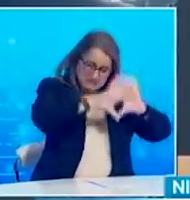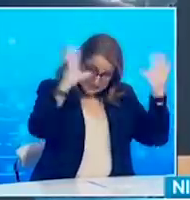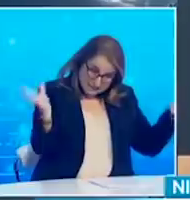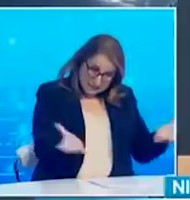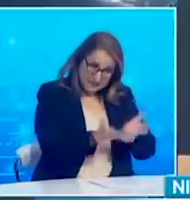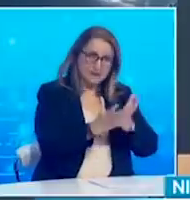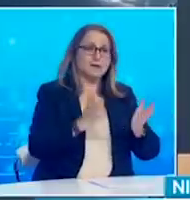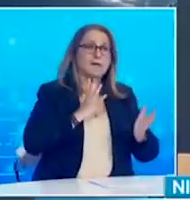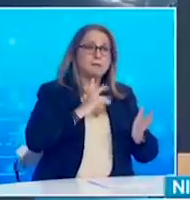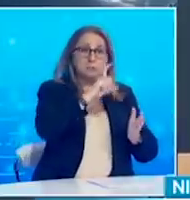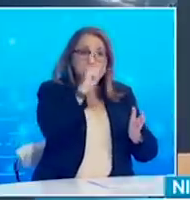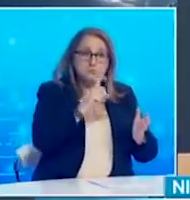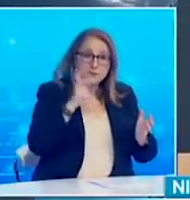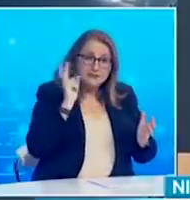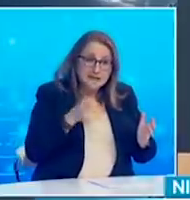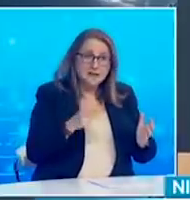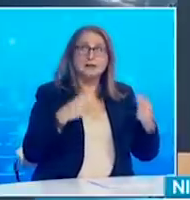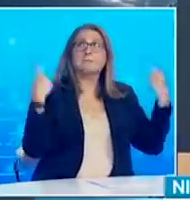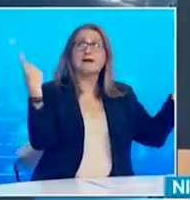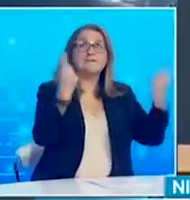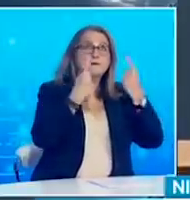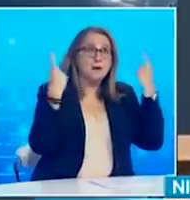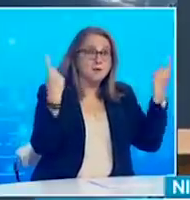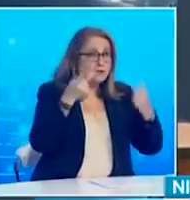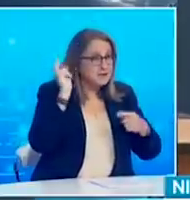ανθρώπινη περιουσία και στο φυσικό περιβάλλον της πατρίδας μας.